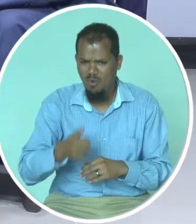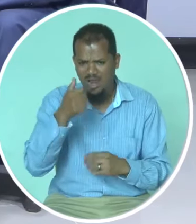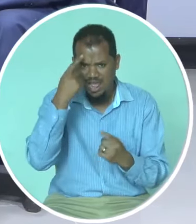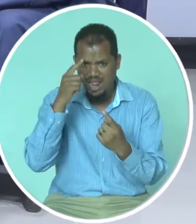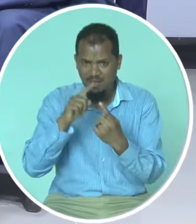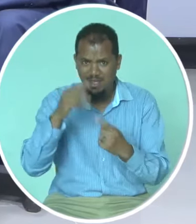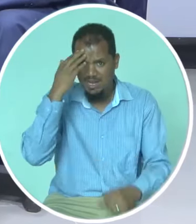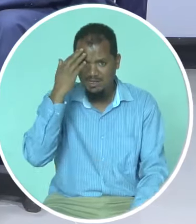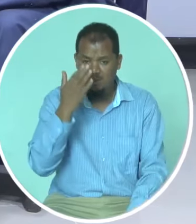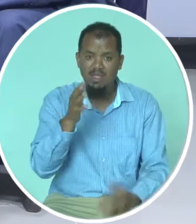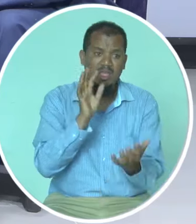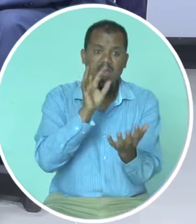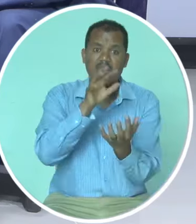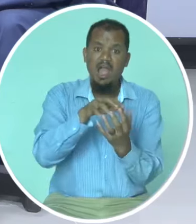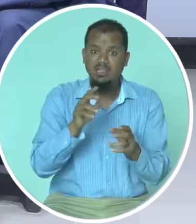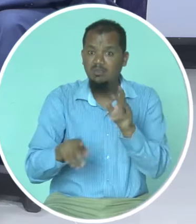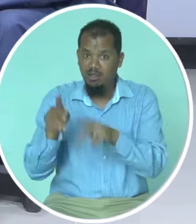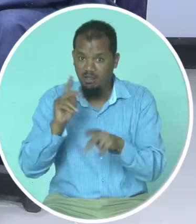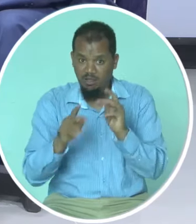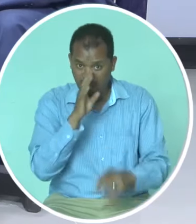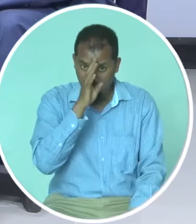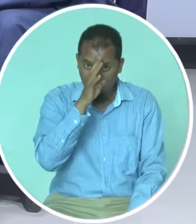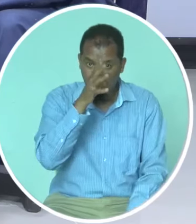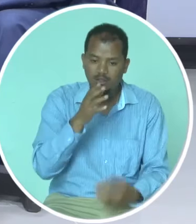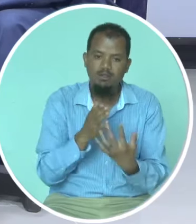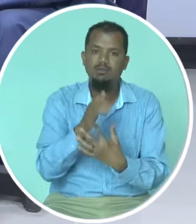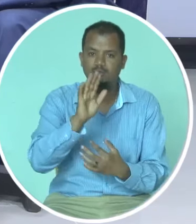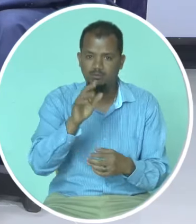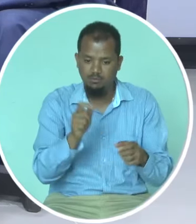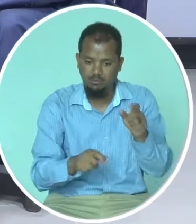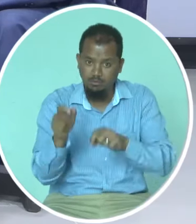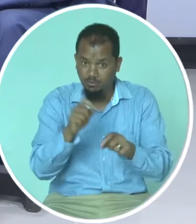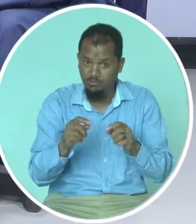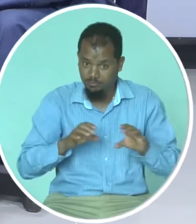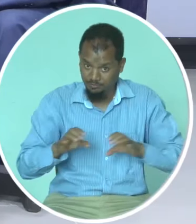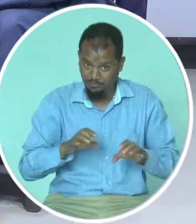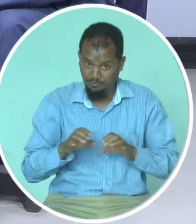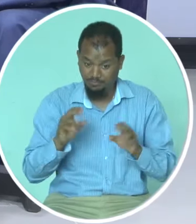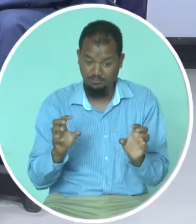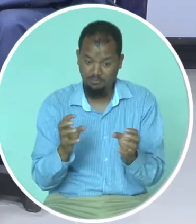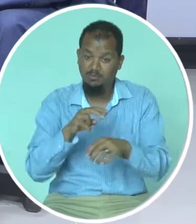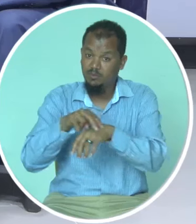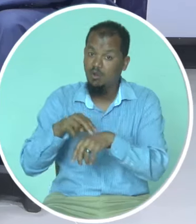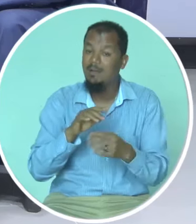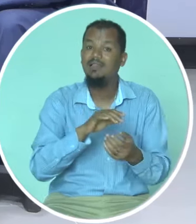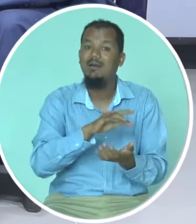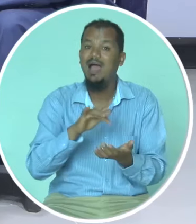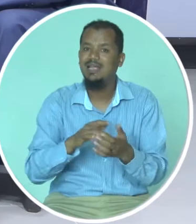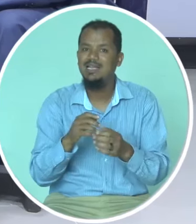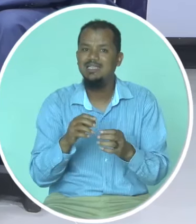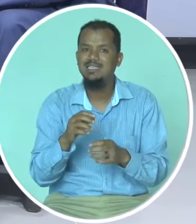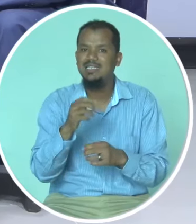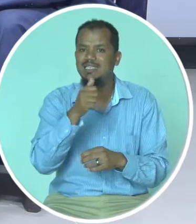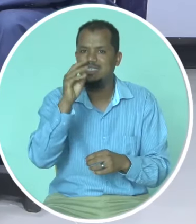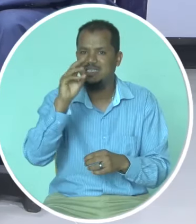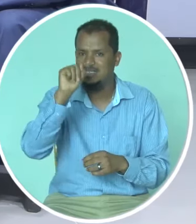አላማው እንደምታውቀው አካታች ማህበረሰብን ለመፍጠር የበኩሉን አስተዋጽኦ ከሚያደርግ የሚዲያ ተቋማት መካከል ኢሳት አንዱ